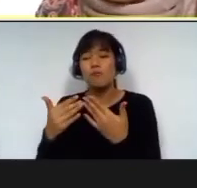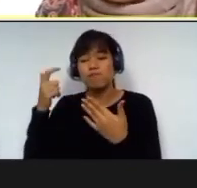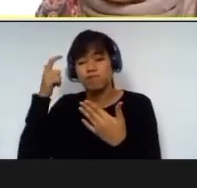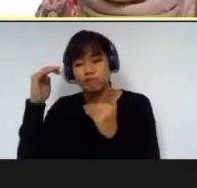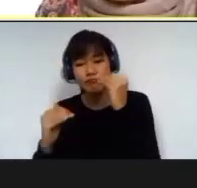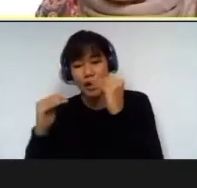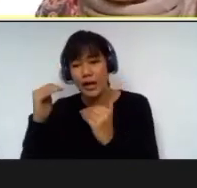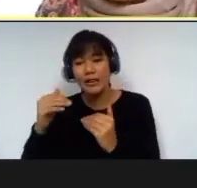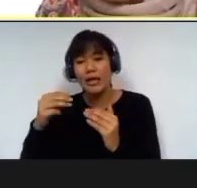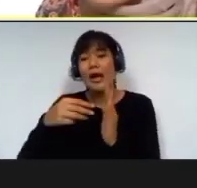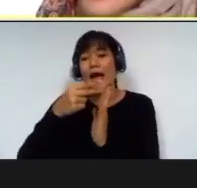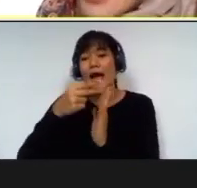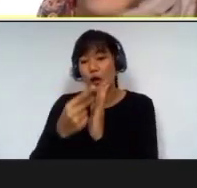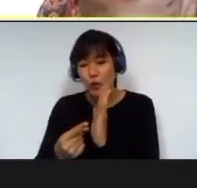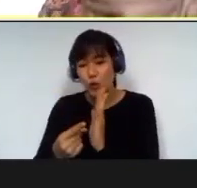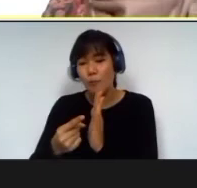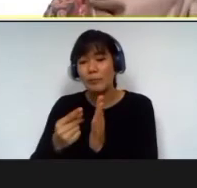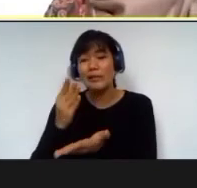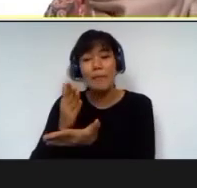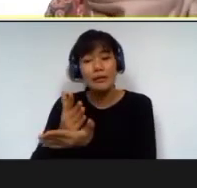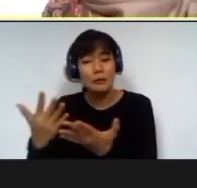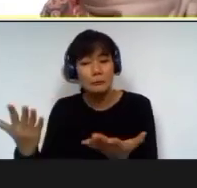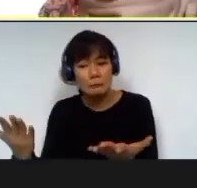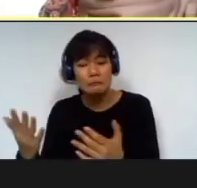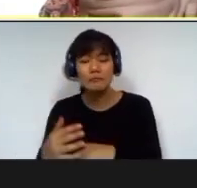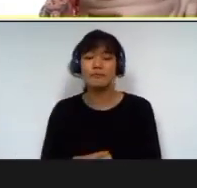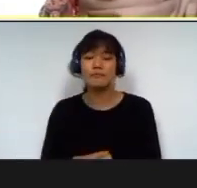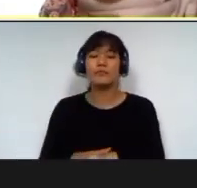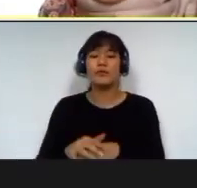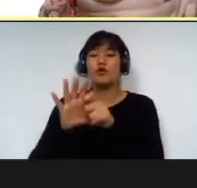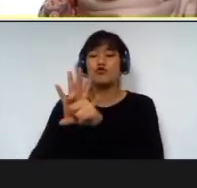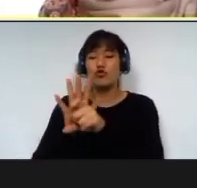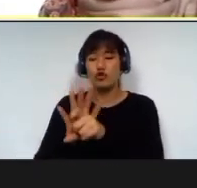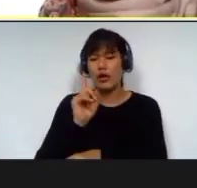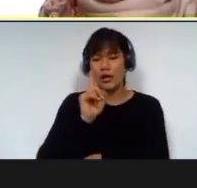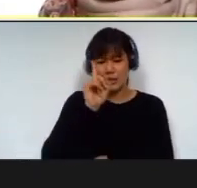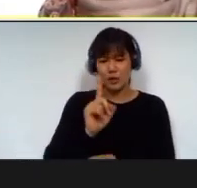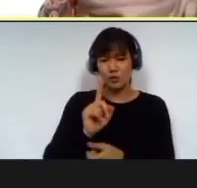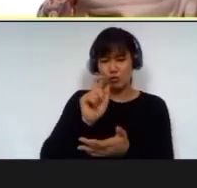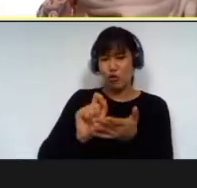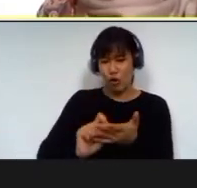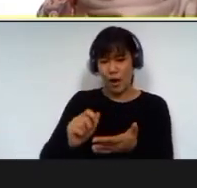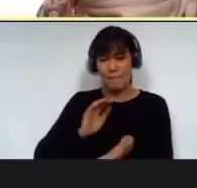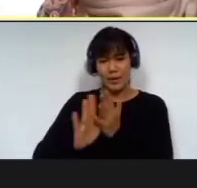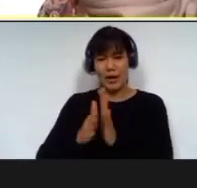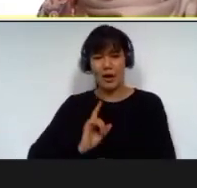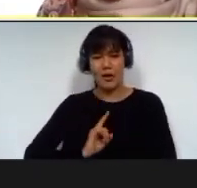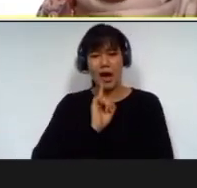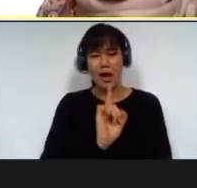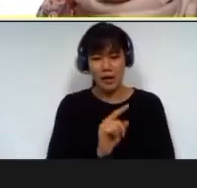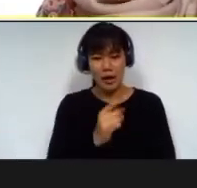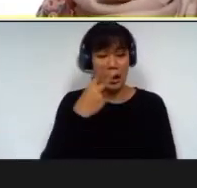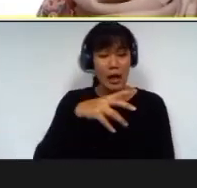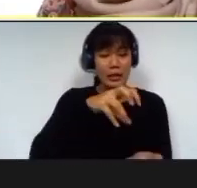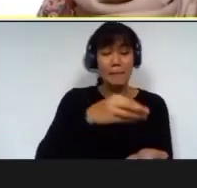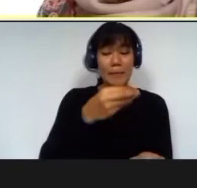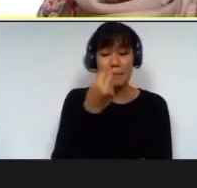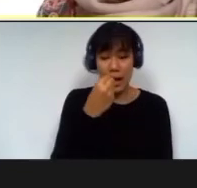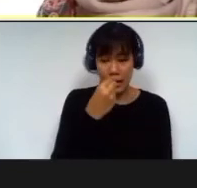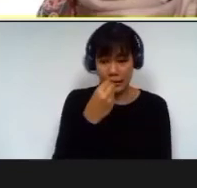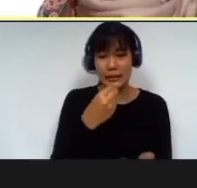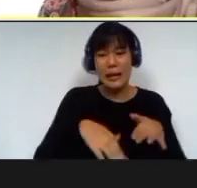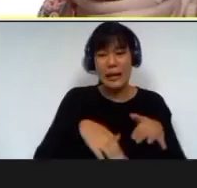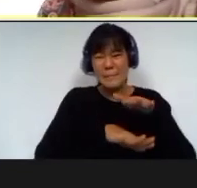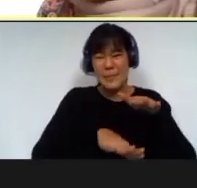ekonomi terbatas enggak? Itu. Misalnya di satu sekolah yang saya jumpai, itu kantinnya harga minimal